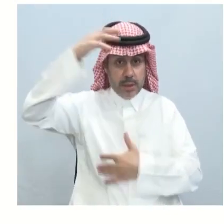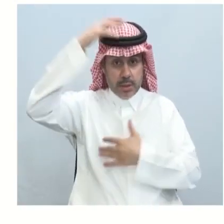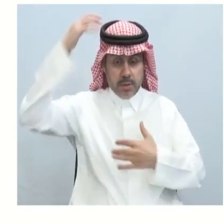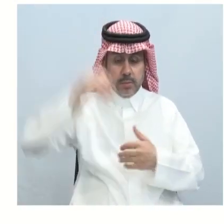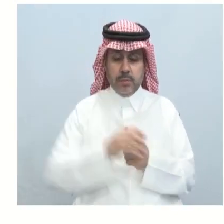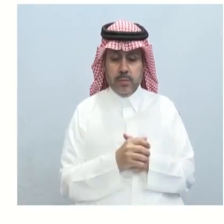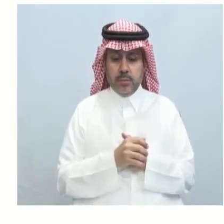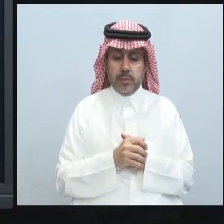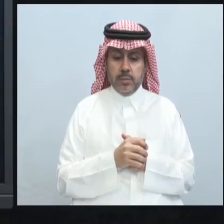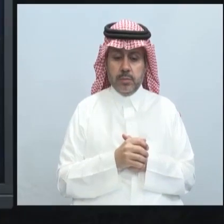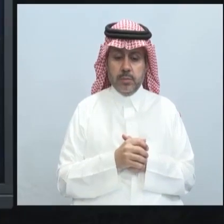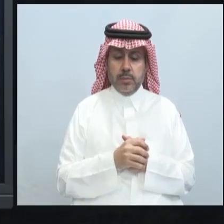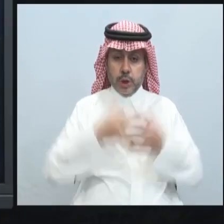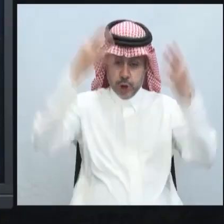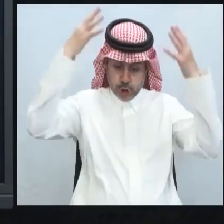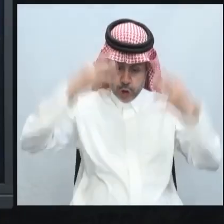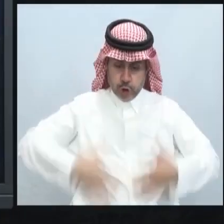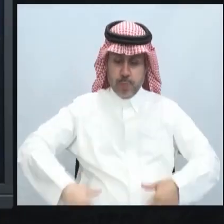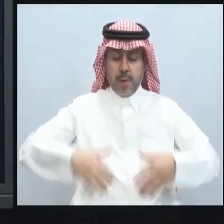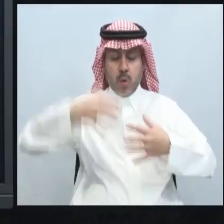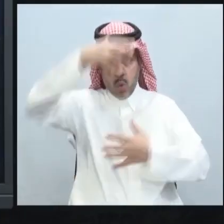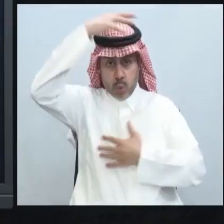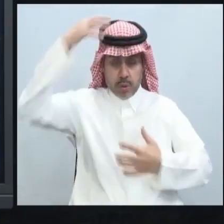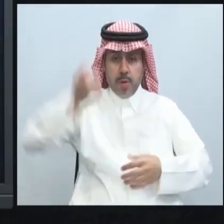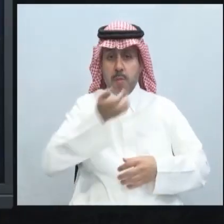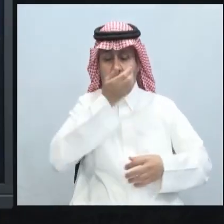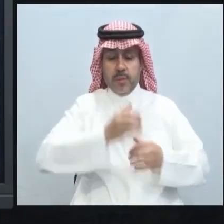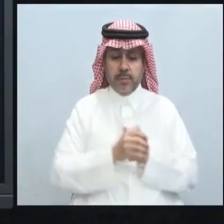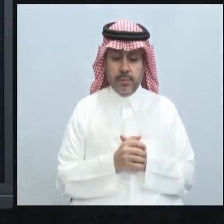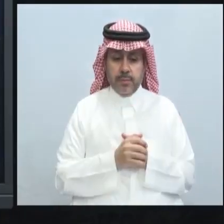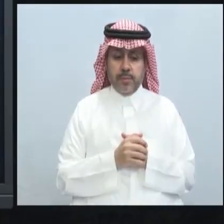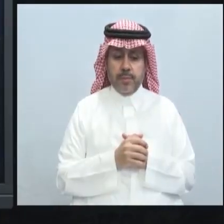غسل ماذا الجسم كاملا بالماء